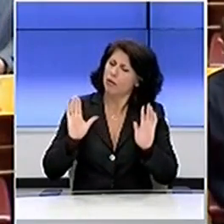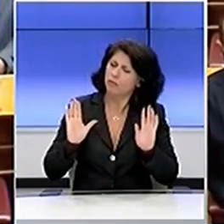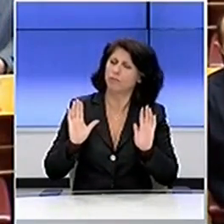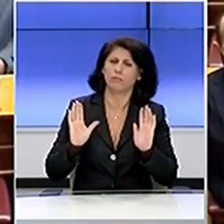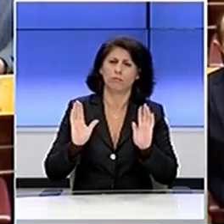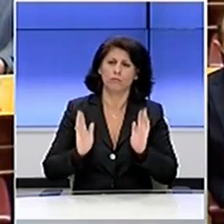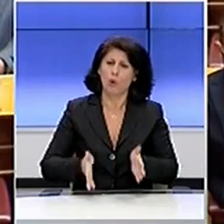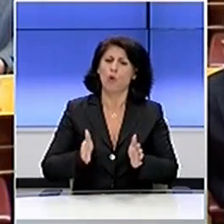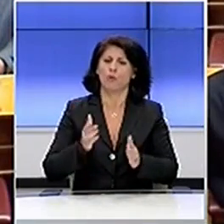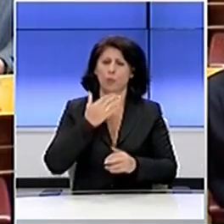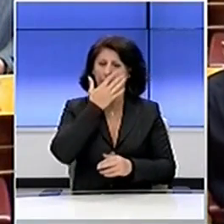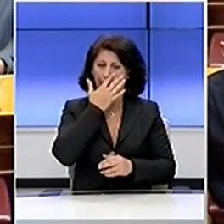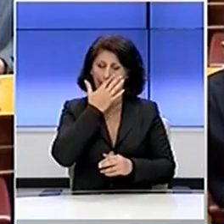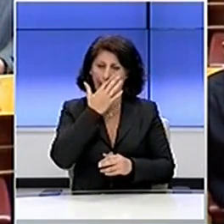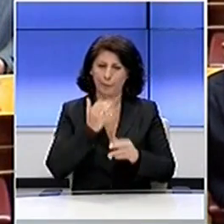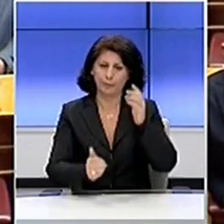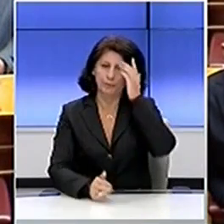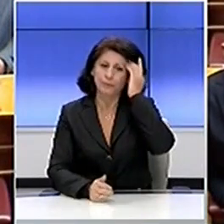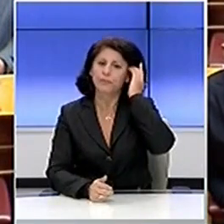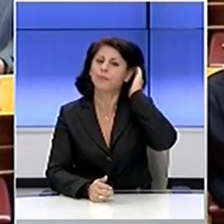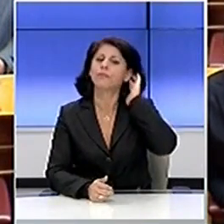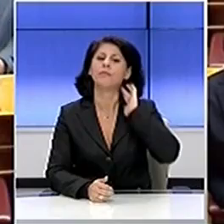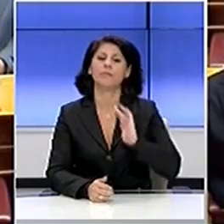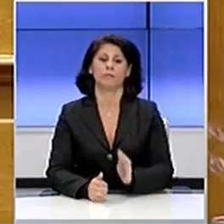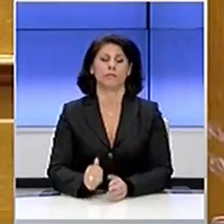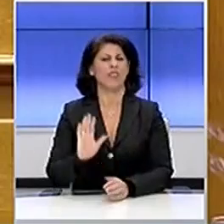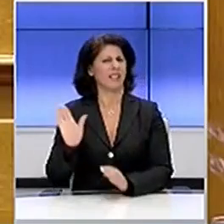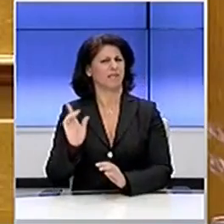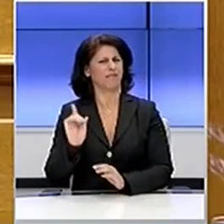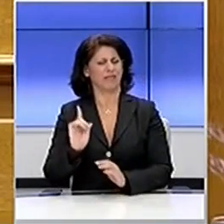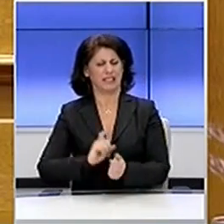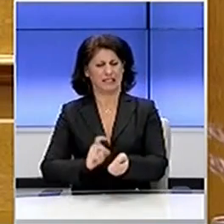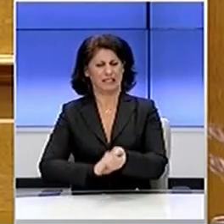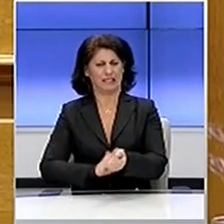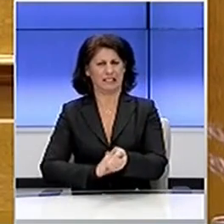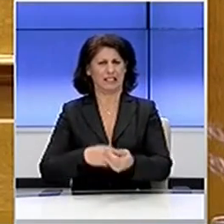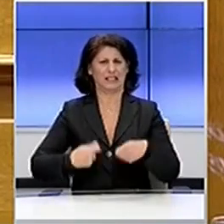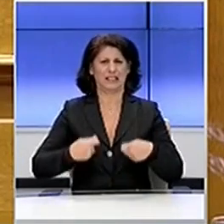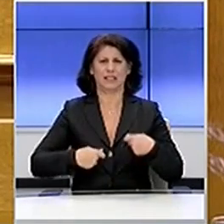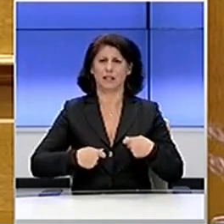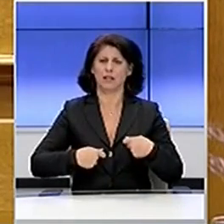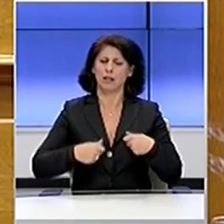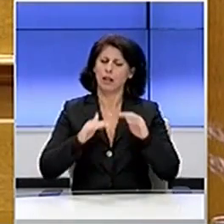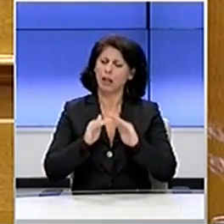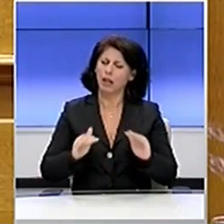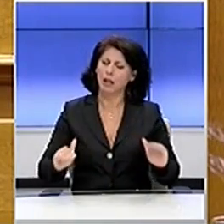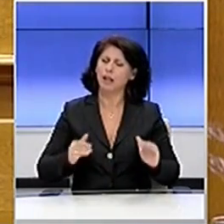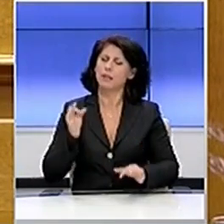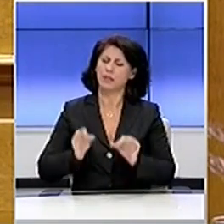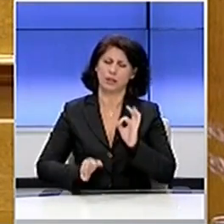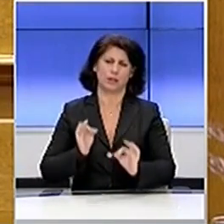Θα μπορούσαμε να πούμε, μην βιάζεστε, μην εκνευρίζεστε, θα έχετε τη δυνατότητα μετά να τα πείτε. Βλέπετε ότι κάνουμε μια ήρεμη συζήτηση